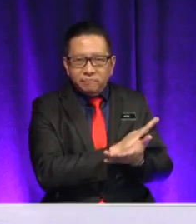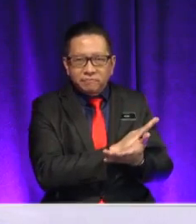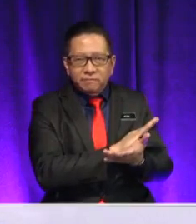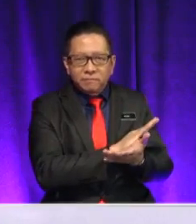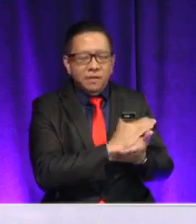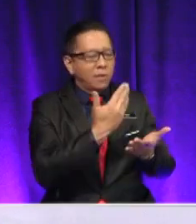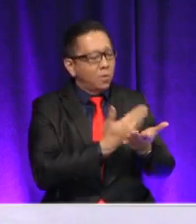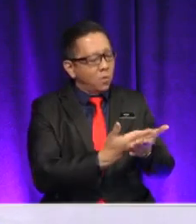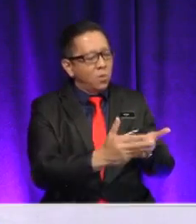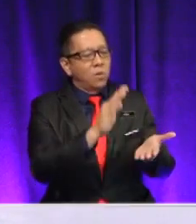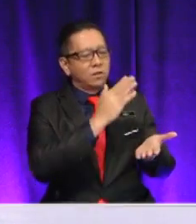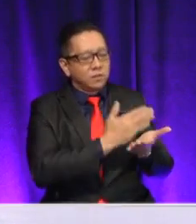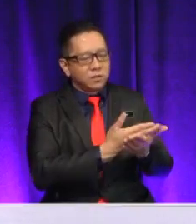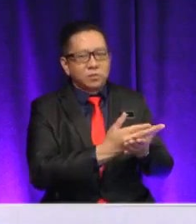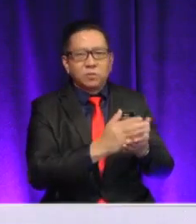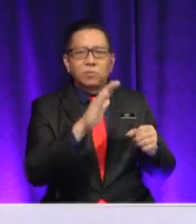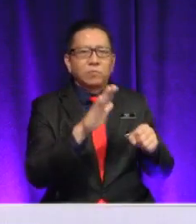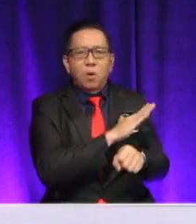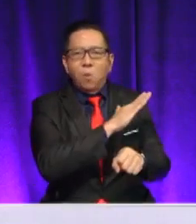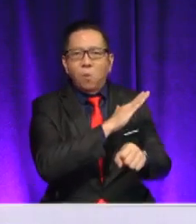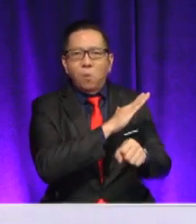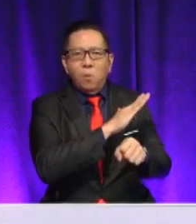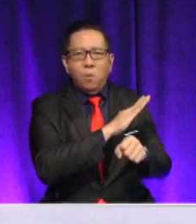sapu keseluruhan semua